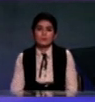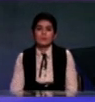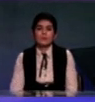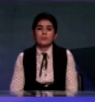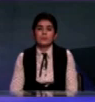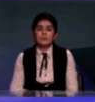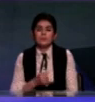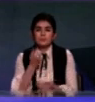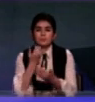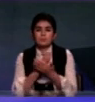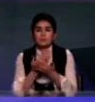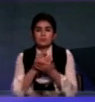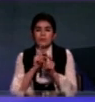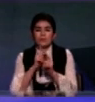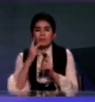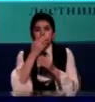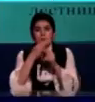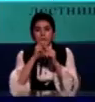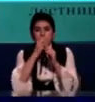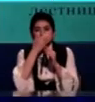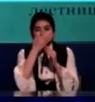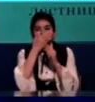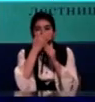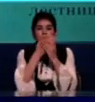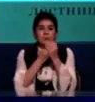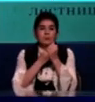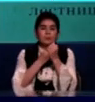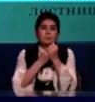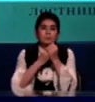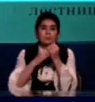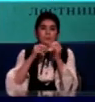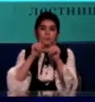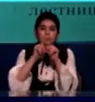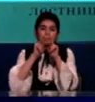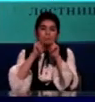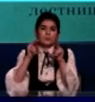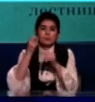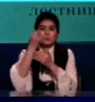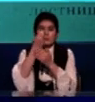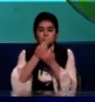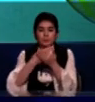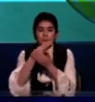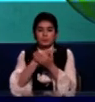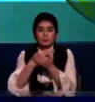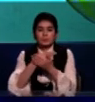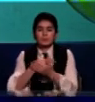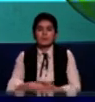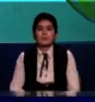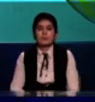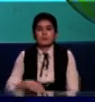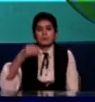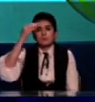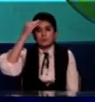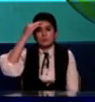Вот пример вам, то, что мы говорили, плоских червей, да? Показан рисунок.